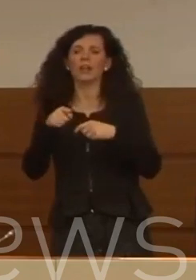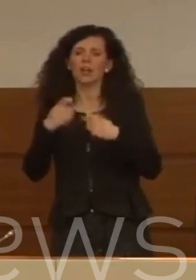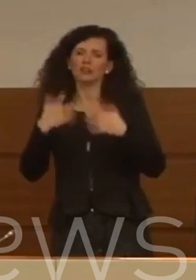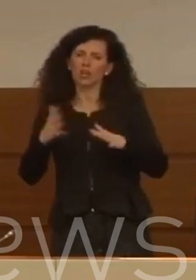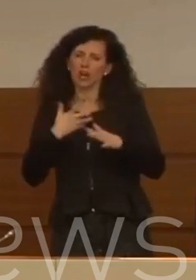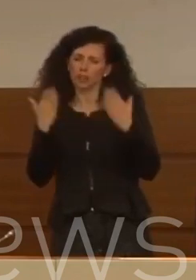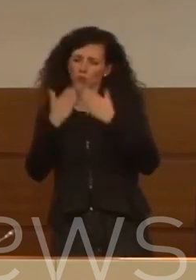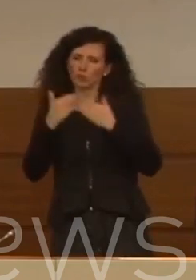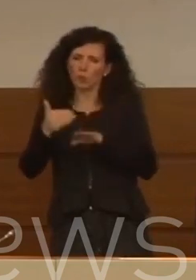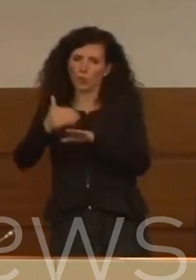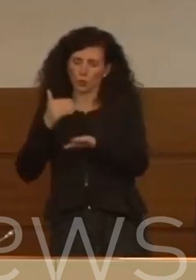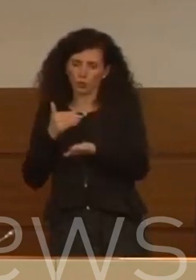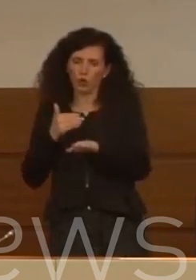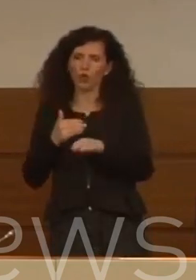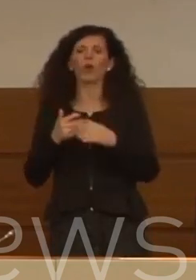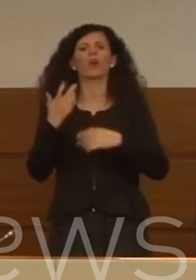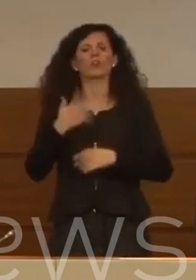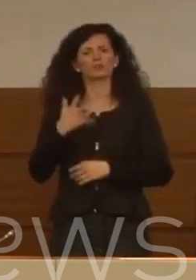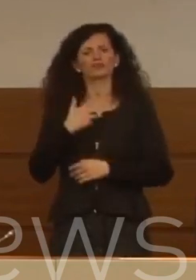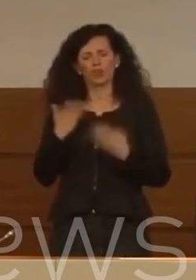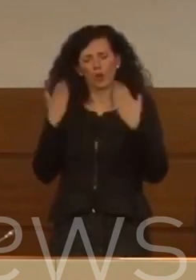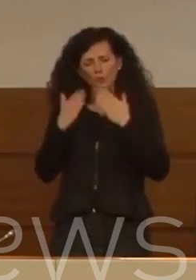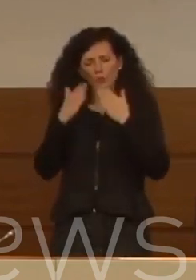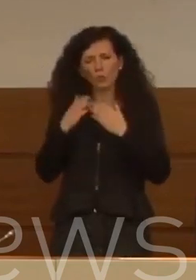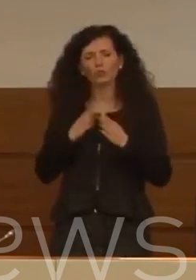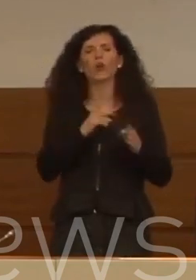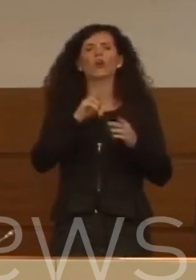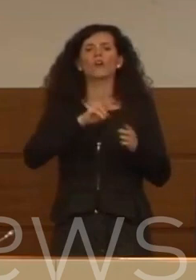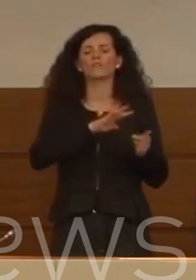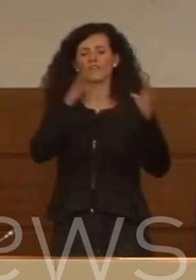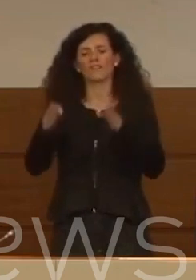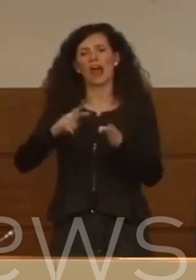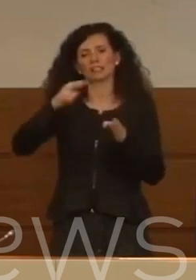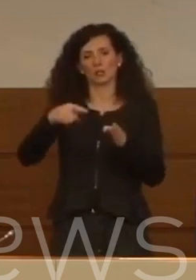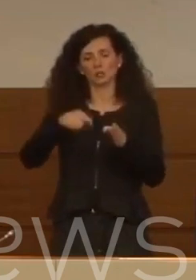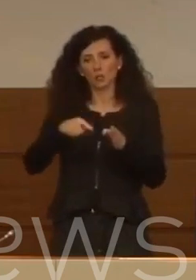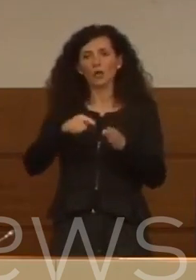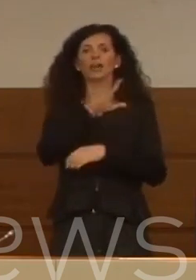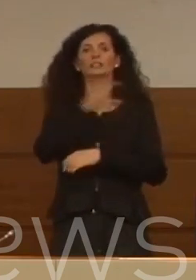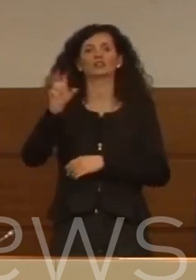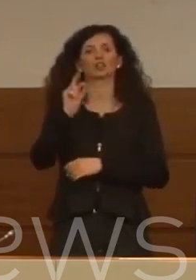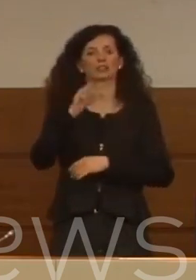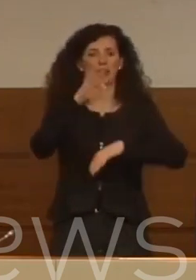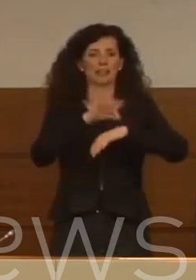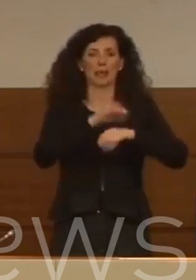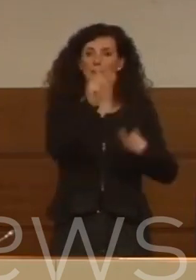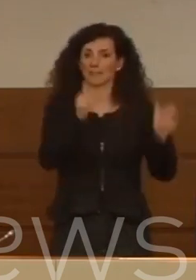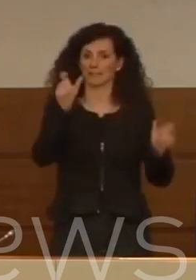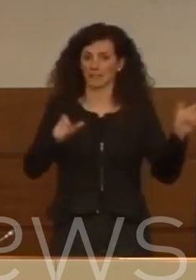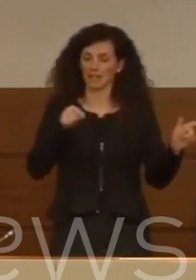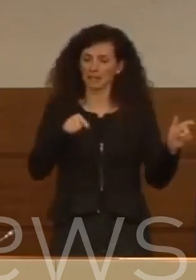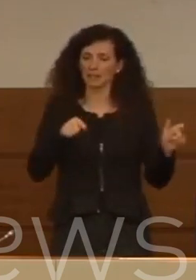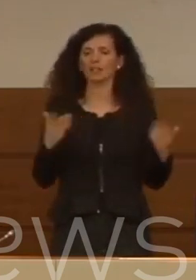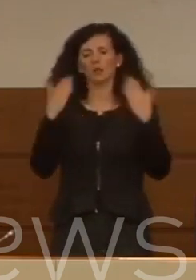impostato un ampio studio di fase ii per valutarne l'efficacia e la sicurezza su 330 pazienti lo studio partirà